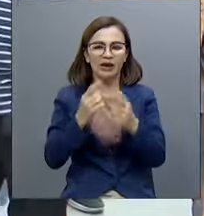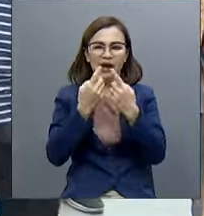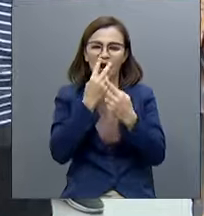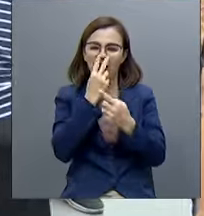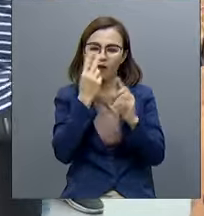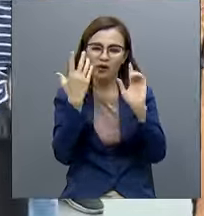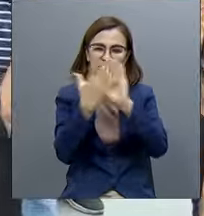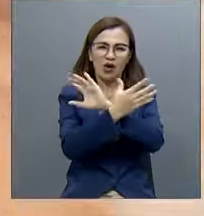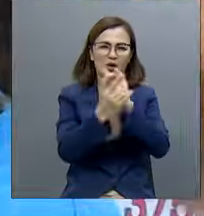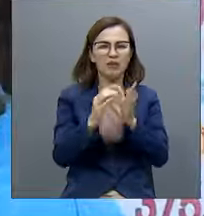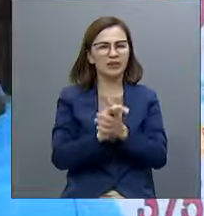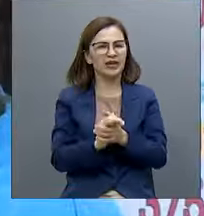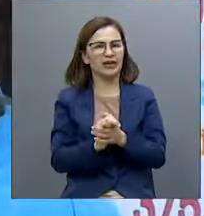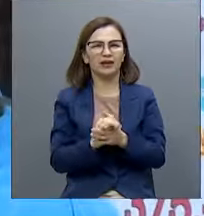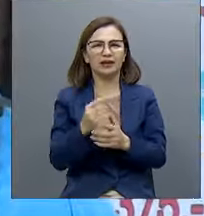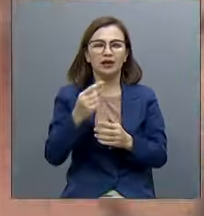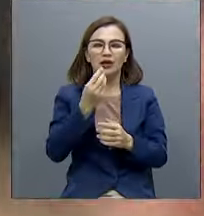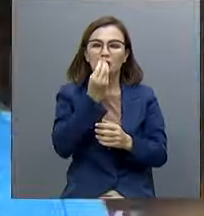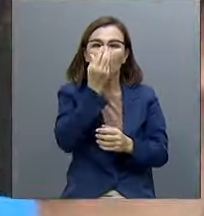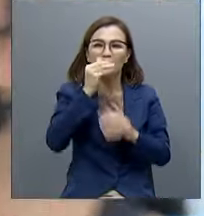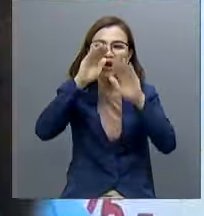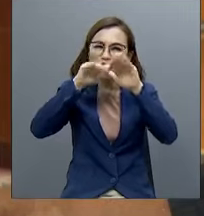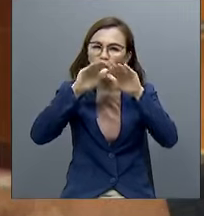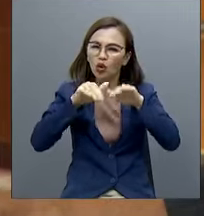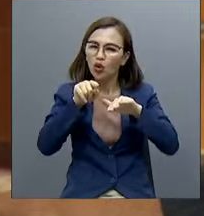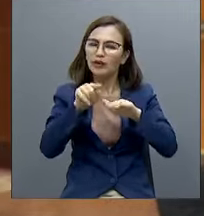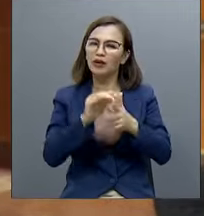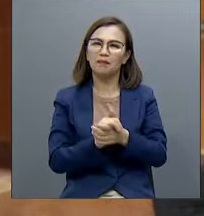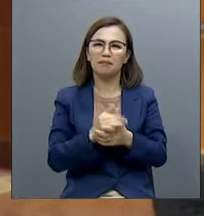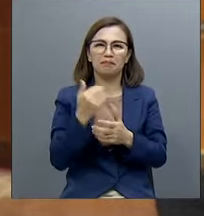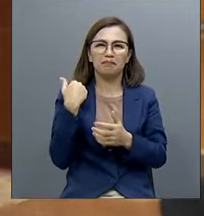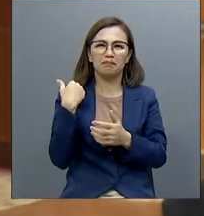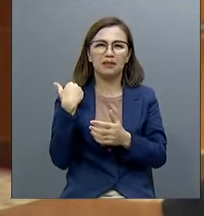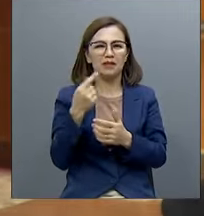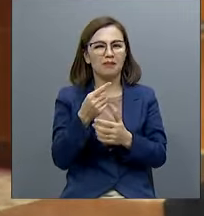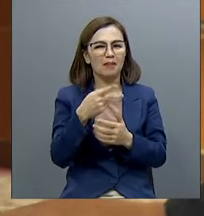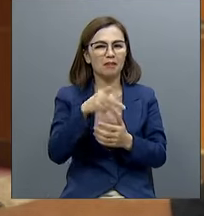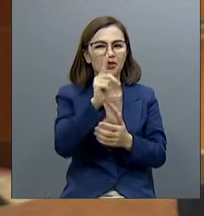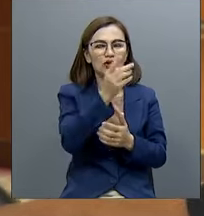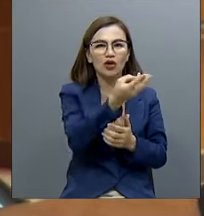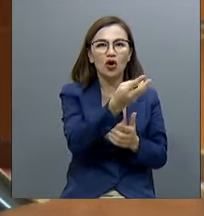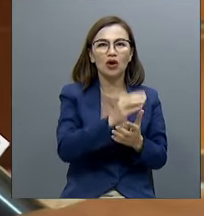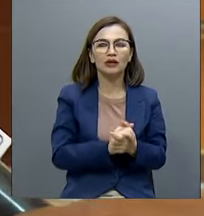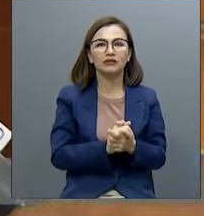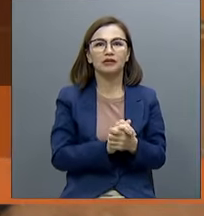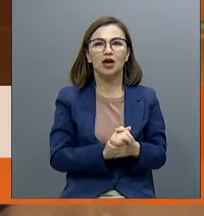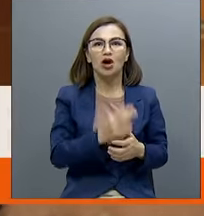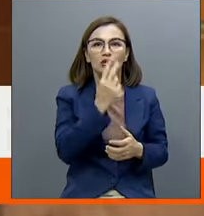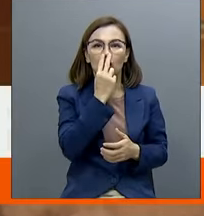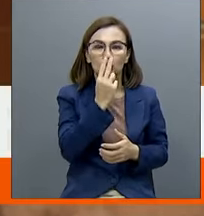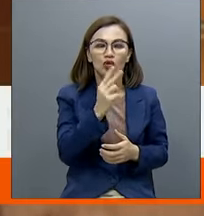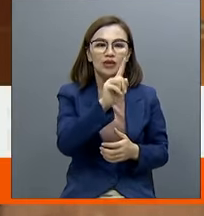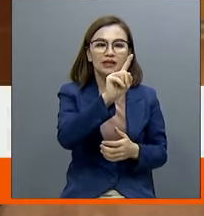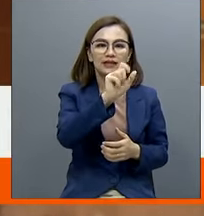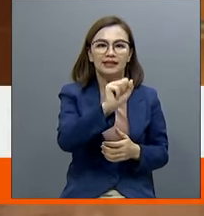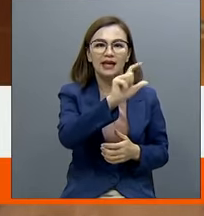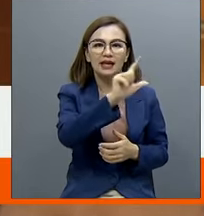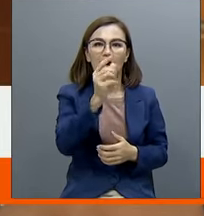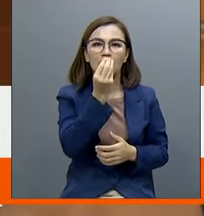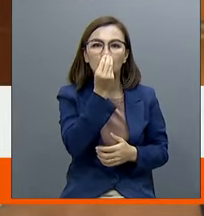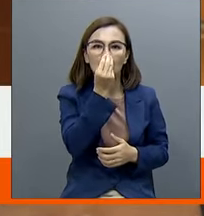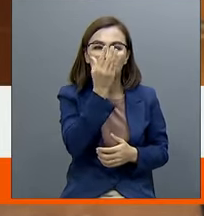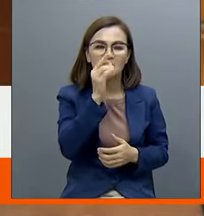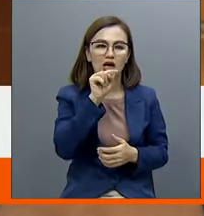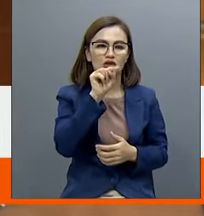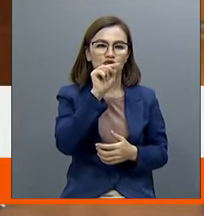หลงประเด็นกับเรื่องของการลดดอกเบี้ยค่ะเนี่ยเพงั้นเราก็ต้องดูว่าไอ้รถสลิเนี่ยสำหรับคนที่กู้แสนล้านเนี่ยดอกเบี้ยสลึงนึงมัน